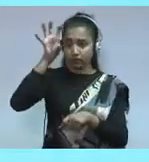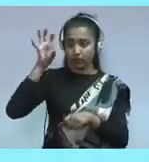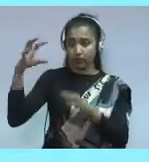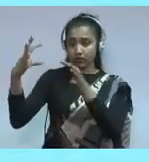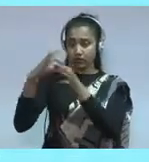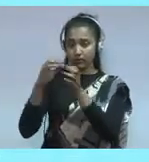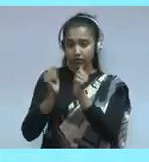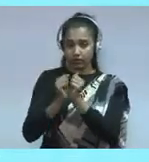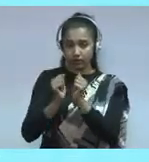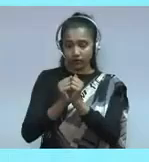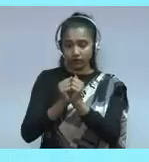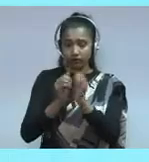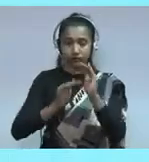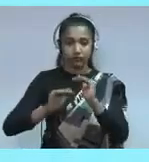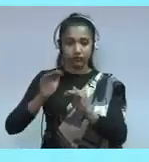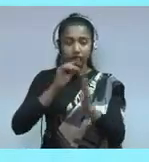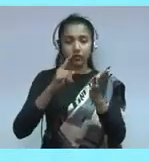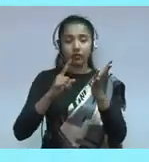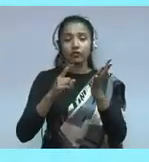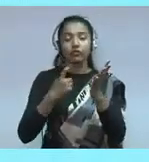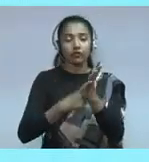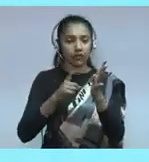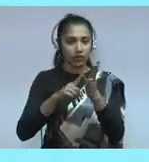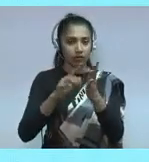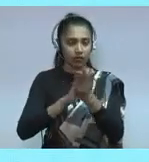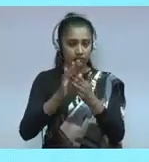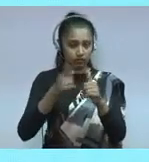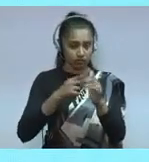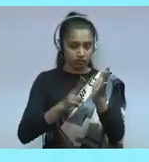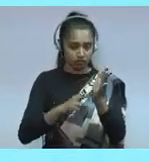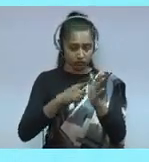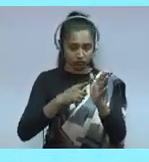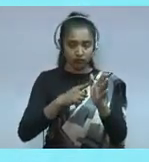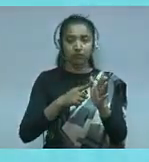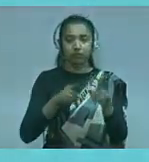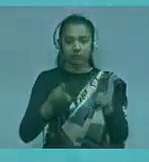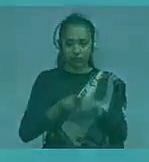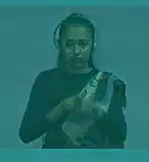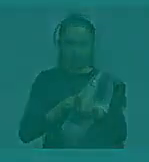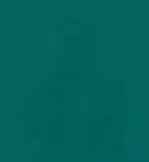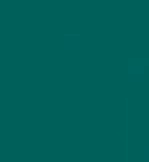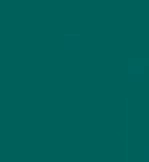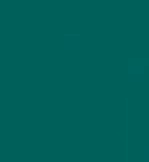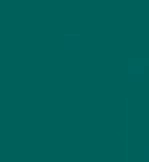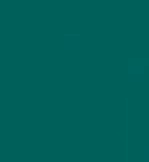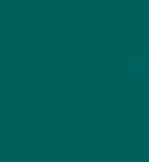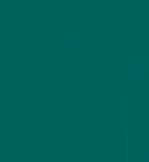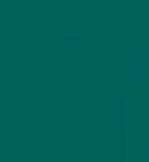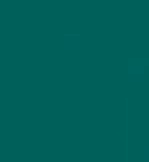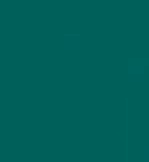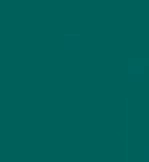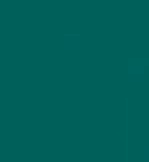රෝහණ මහලියන ආරච්චි, මාධ්‍ය ප්‍රචාරක හා ප්‍රවර්ධන කටයුතු වෛද්‍ය සංකල්ප